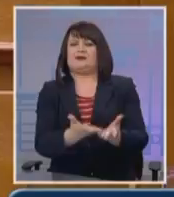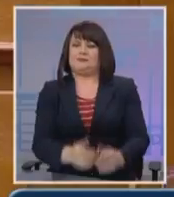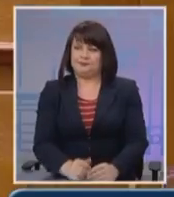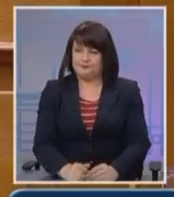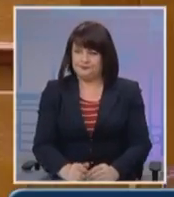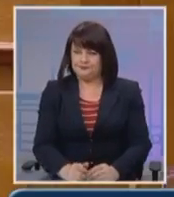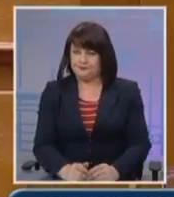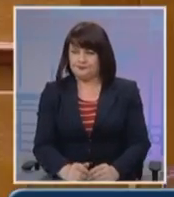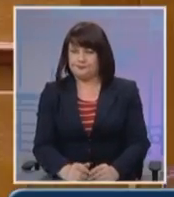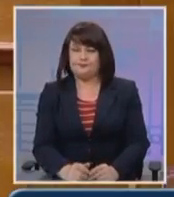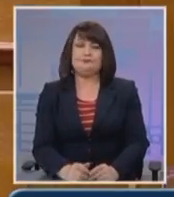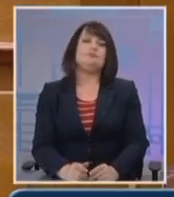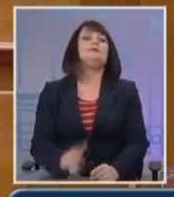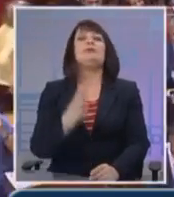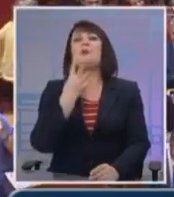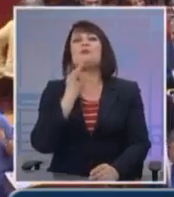Διότι